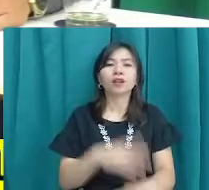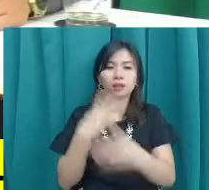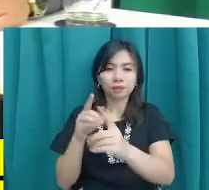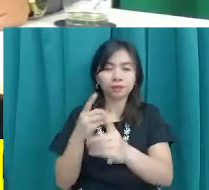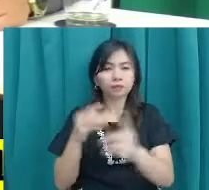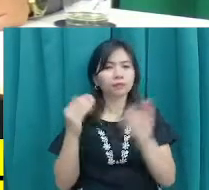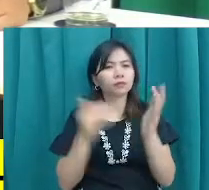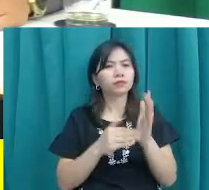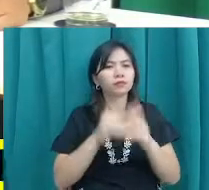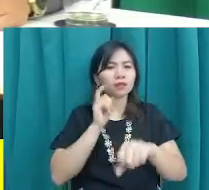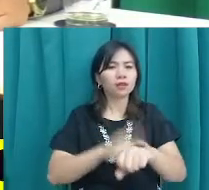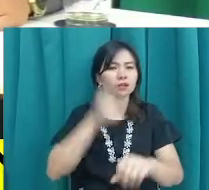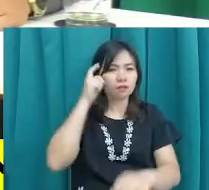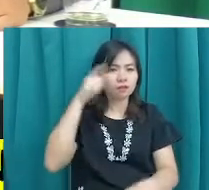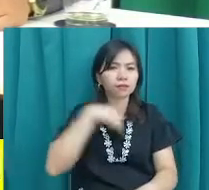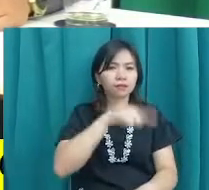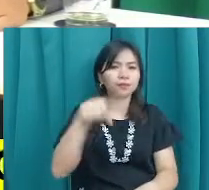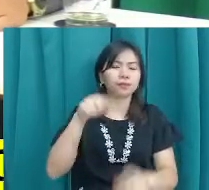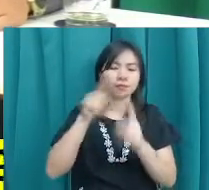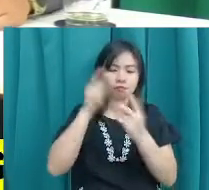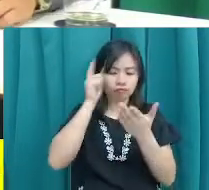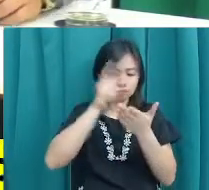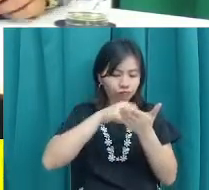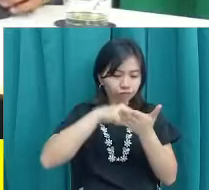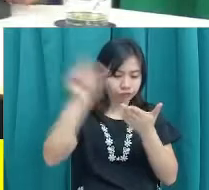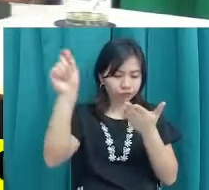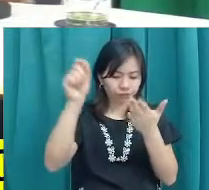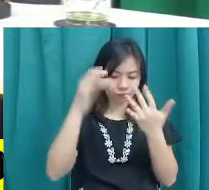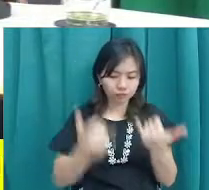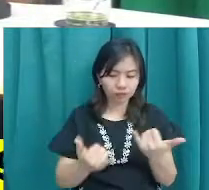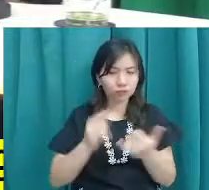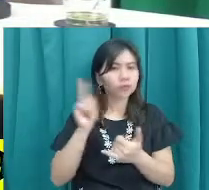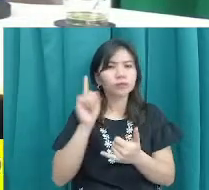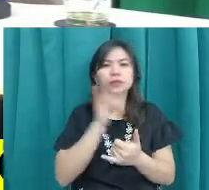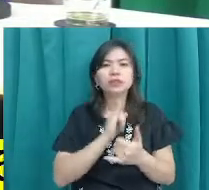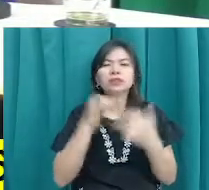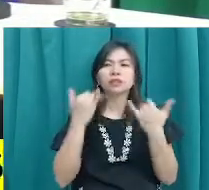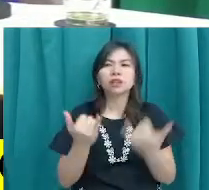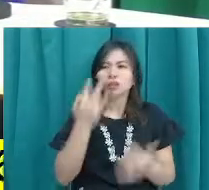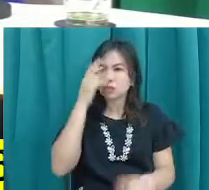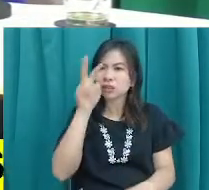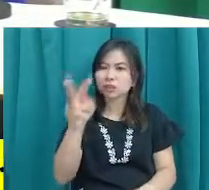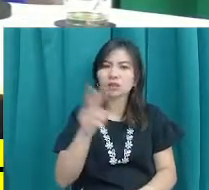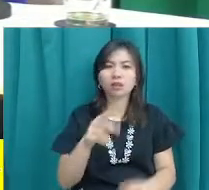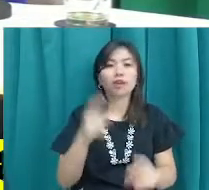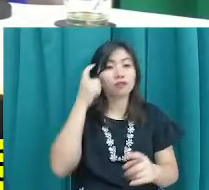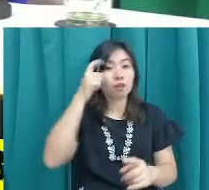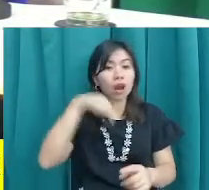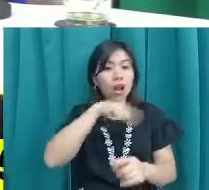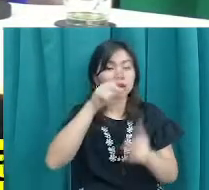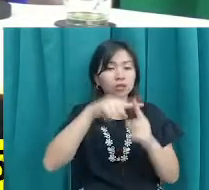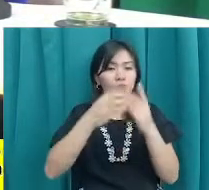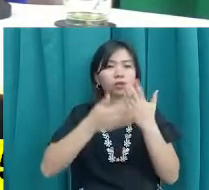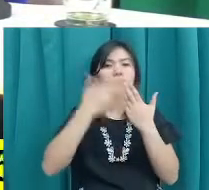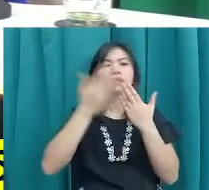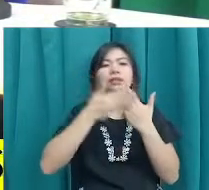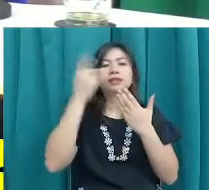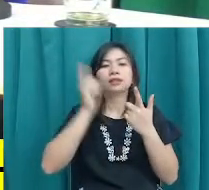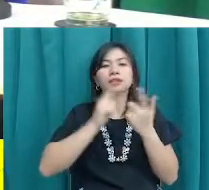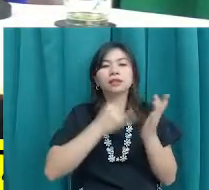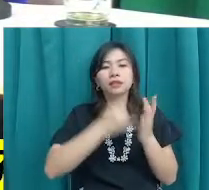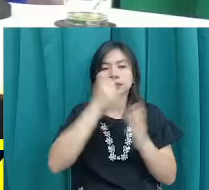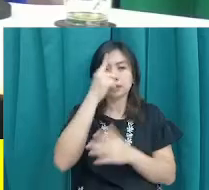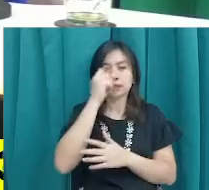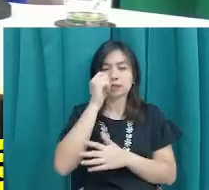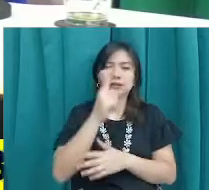for you to check. Kaya, paano nyo malalaman? Paano ko? Anong mga sintomas? Madali lang para malaman mo kung ikaw ang magkakalulo kay